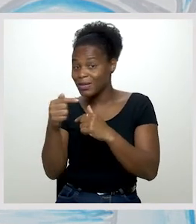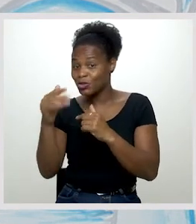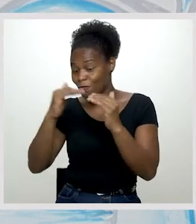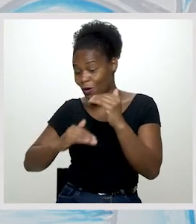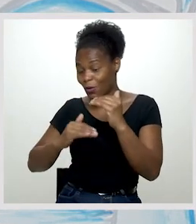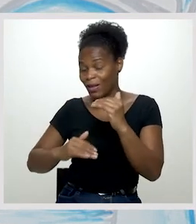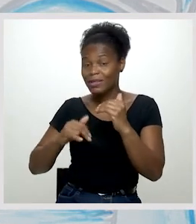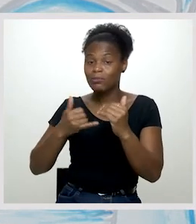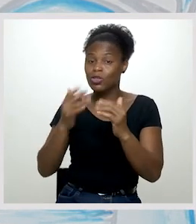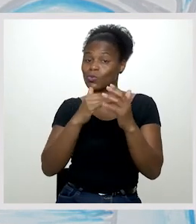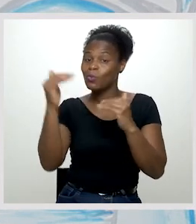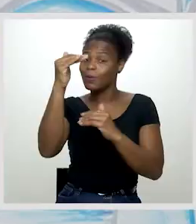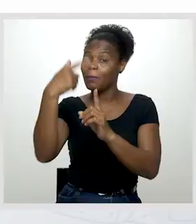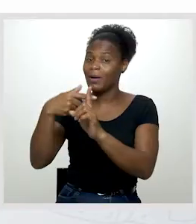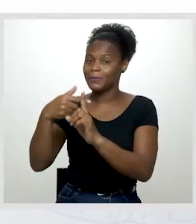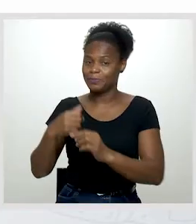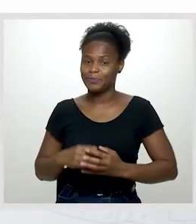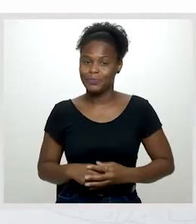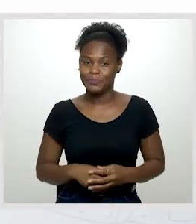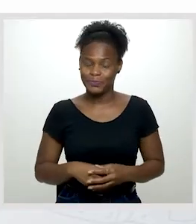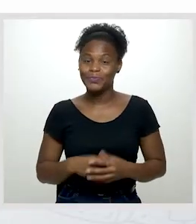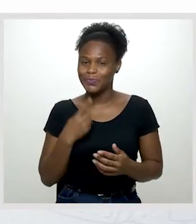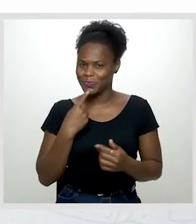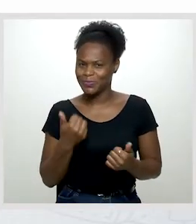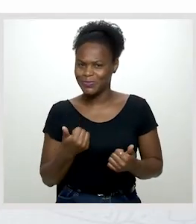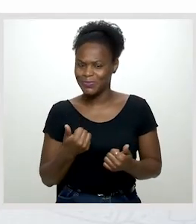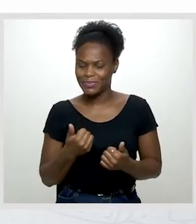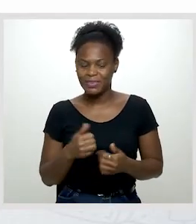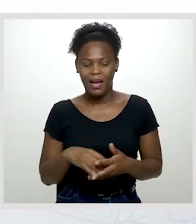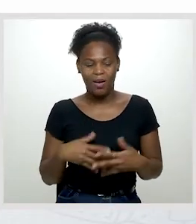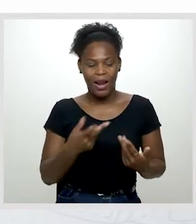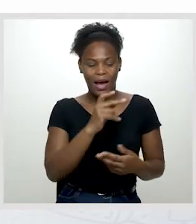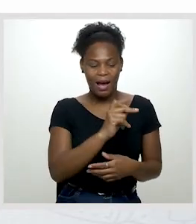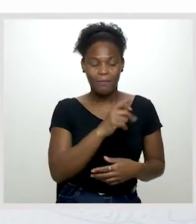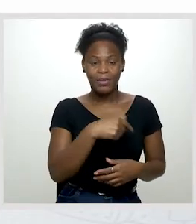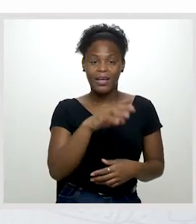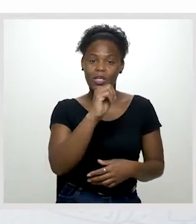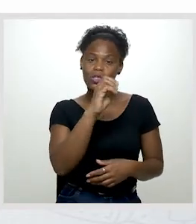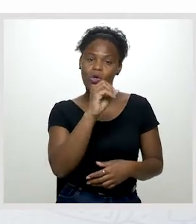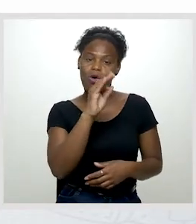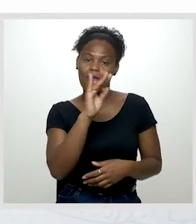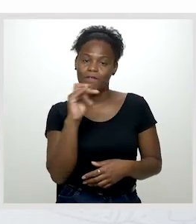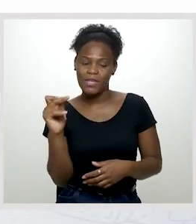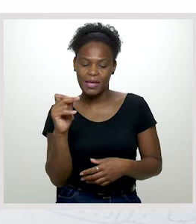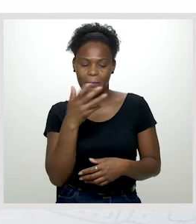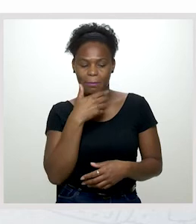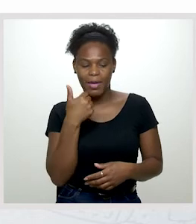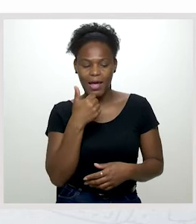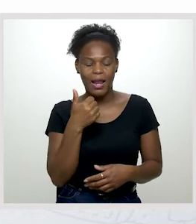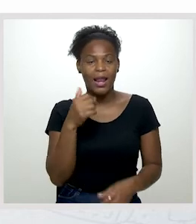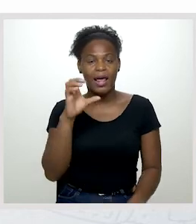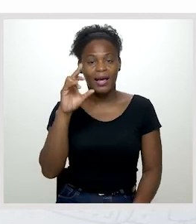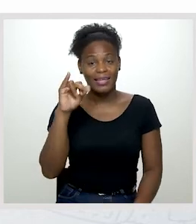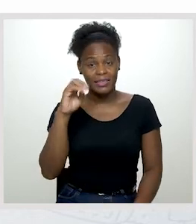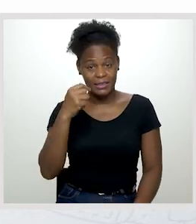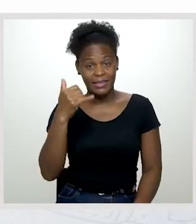plus, supériorité. D'accord? Ligne A, vous avez Sofia, Belle, Cristina. Vous